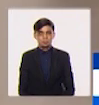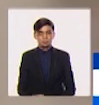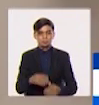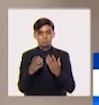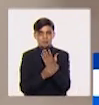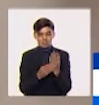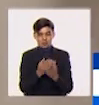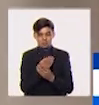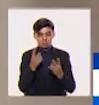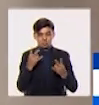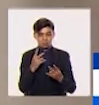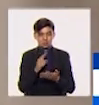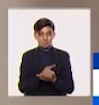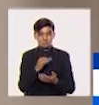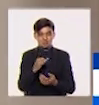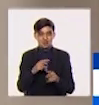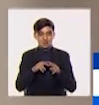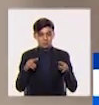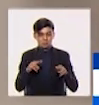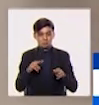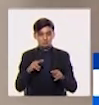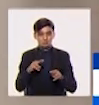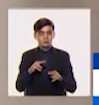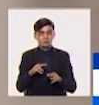Перчатка киіңіздер. Осындай